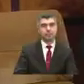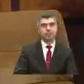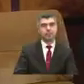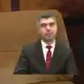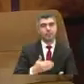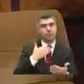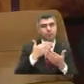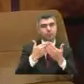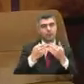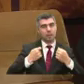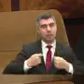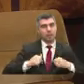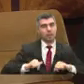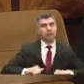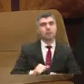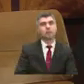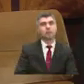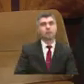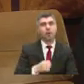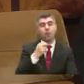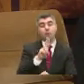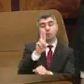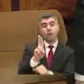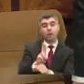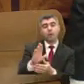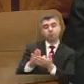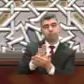شكرا سيد الرئيس. سيد الوزير، عن التأليف المدرسي نسائلكم.